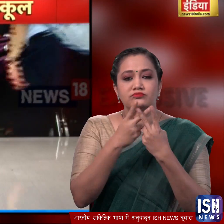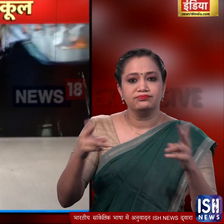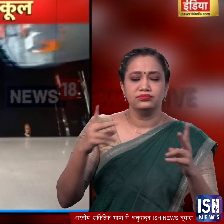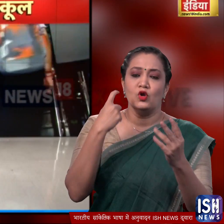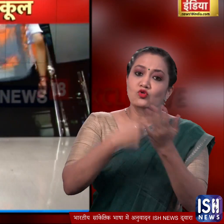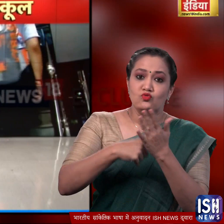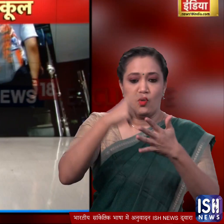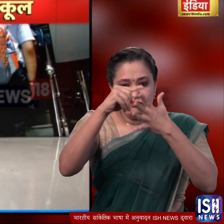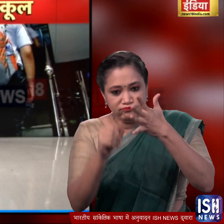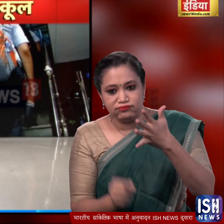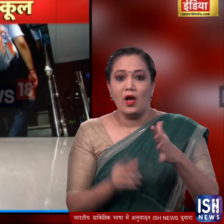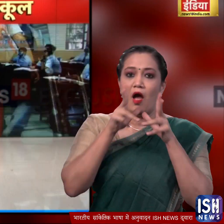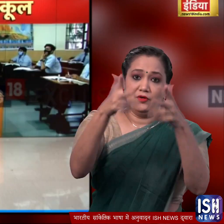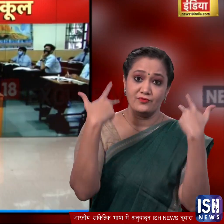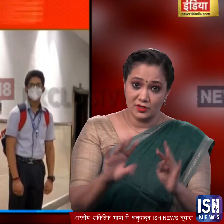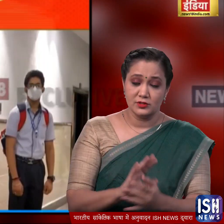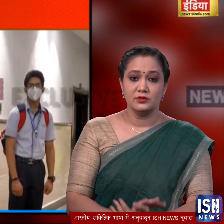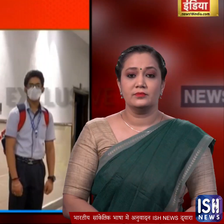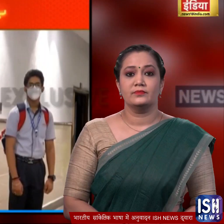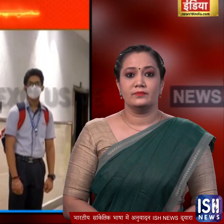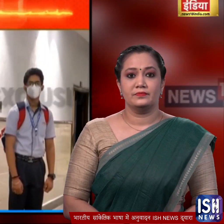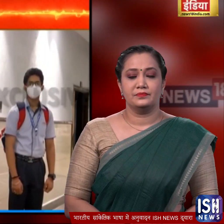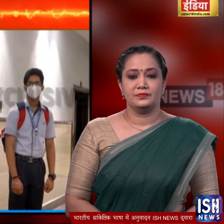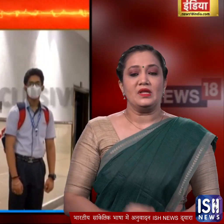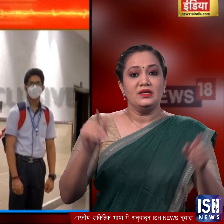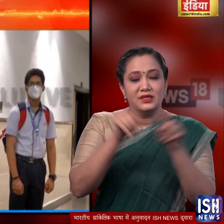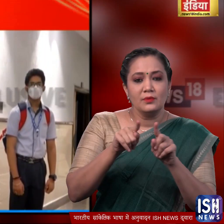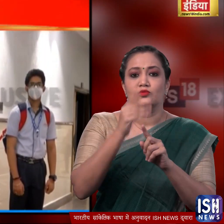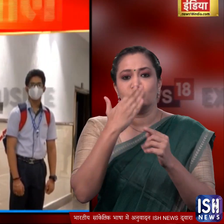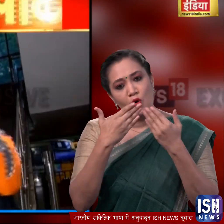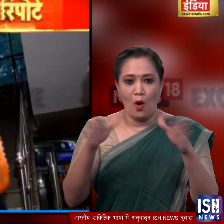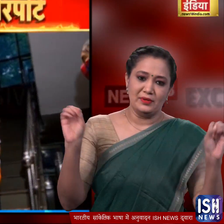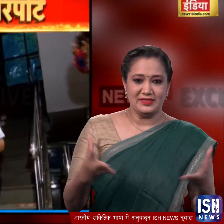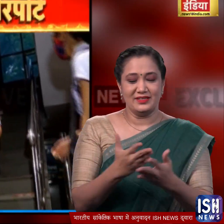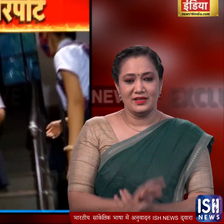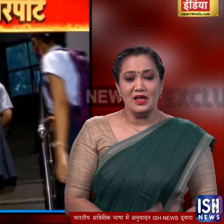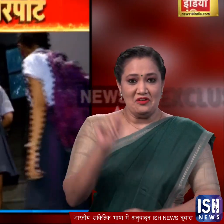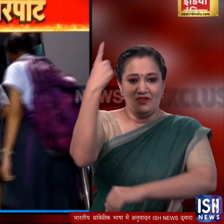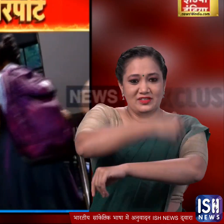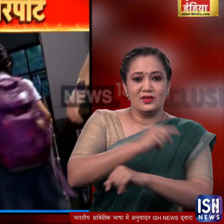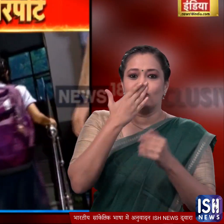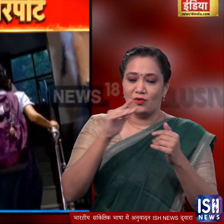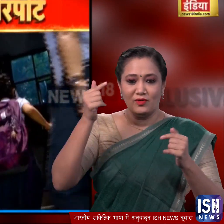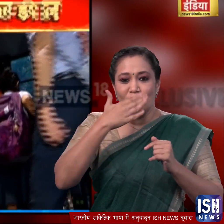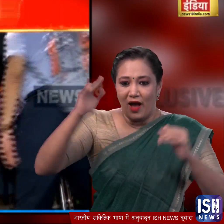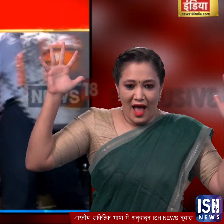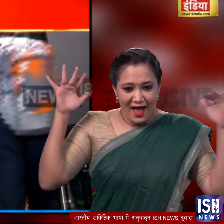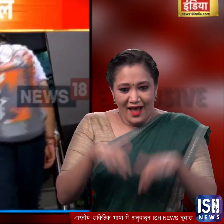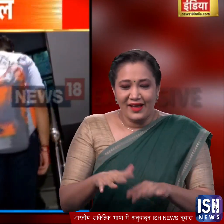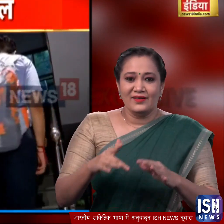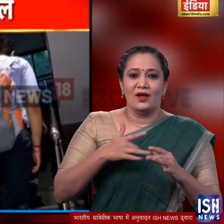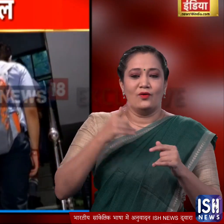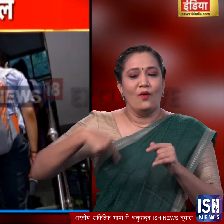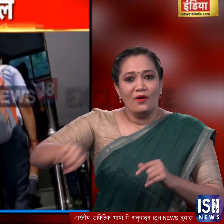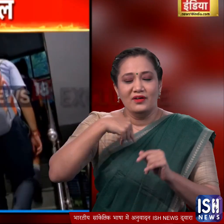लिए कुछ दिशा निर्देश जारी किए, जिनके तहत स्कूल खोल दिए गए। और जब पहले दिन बच्चों के कदम स्कूलों में पड़े